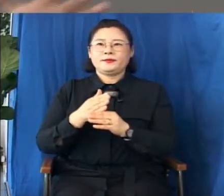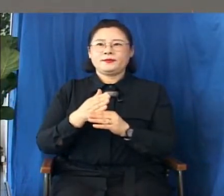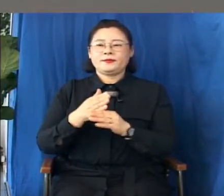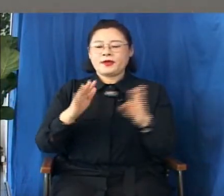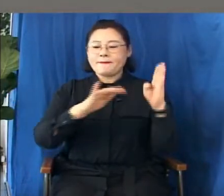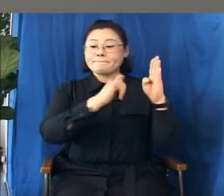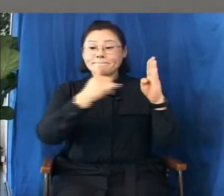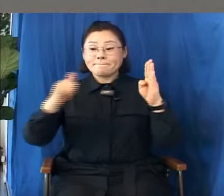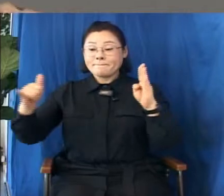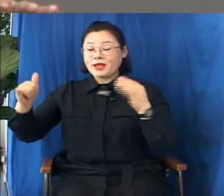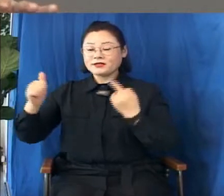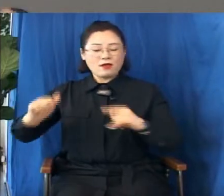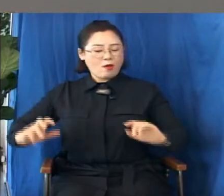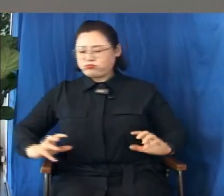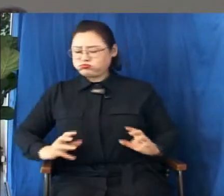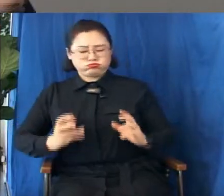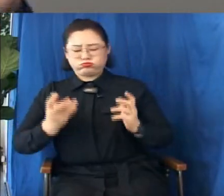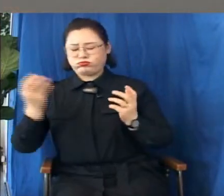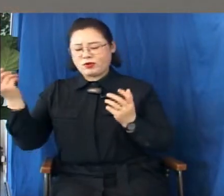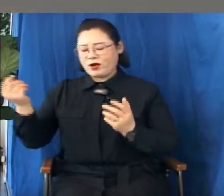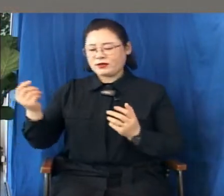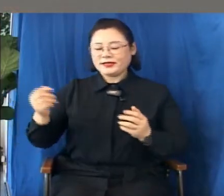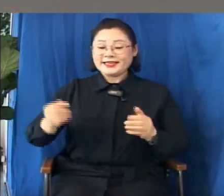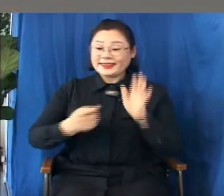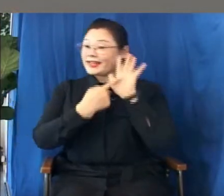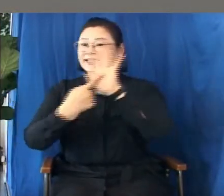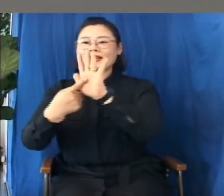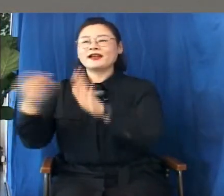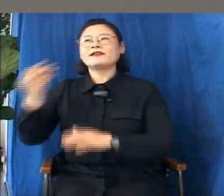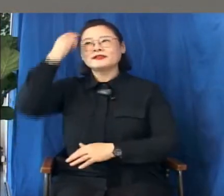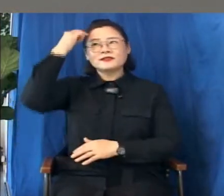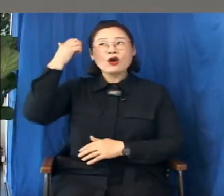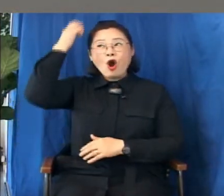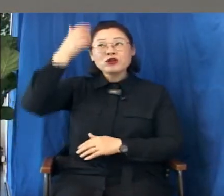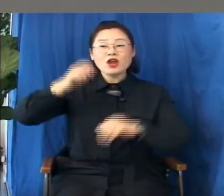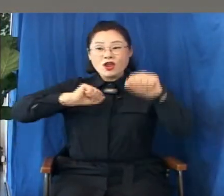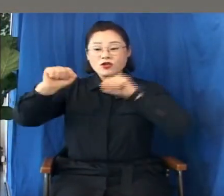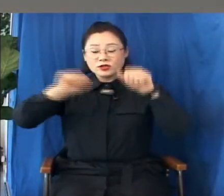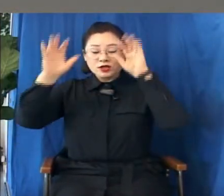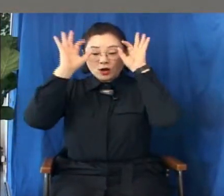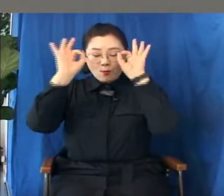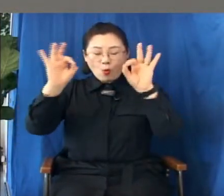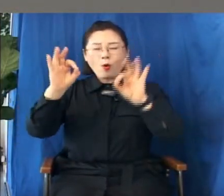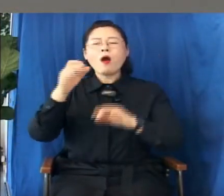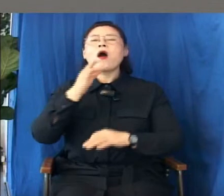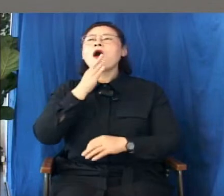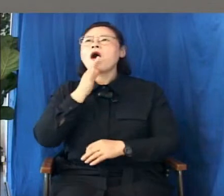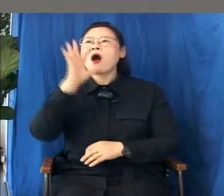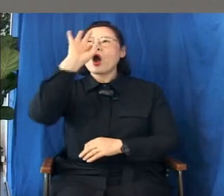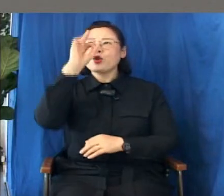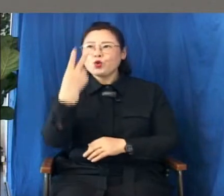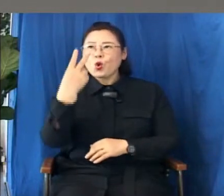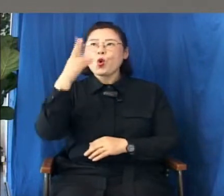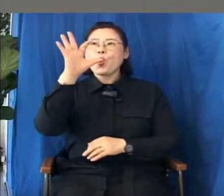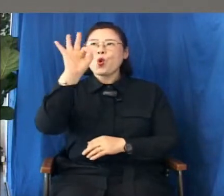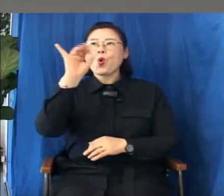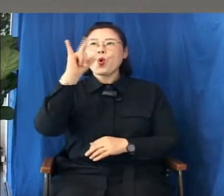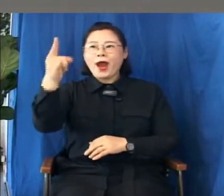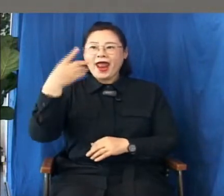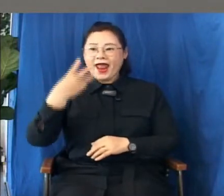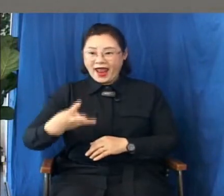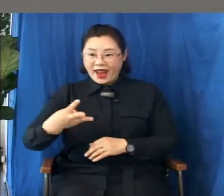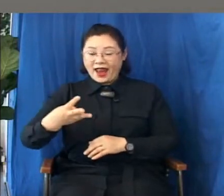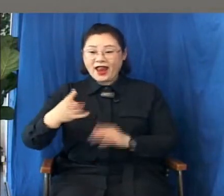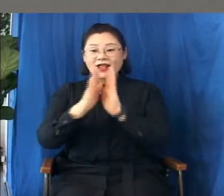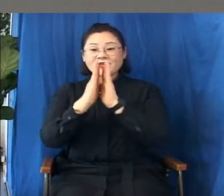백성들에게서 일어나고 있는 성령의 역사를 보면서 아, 요엘서의 예언이 임했구나. 그렇다면